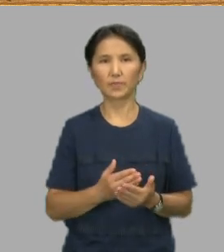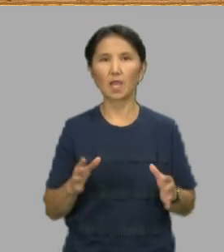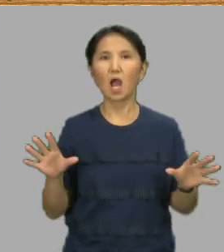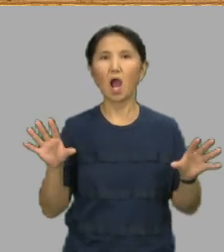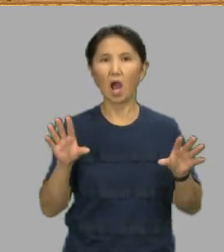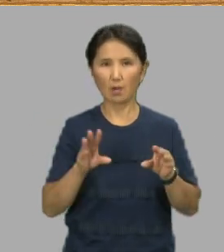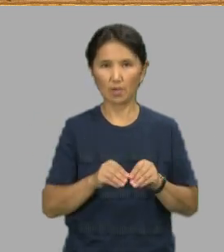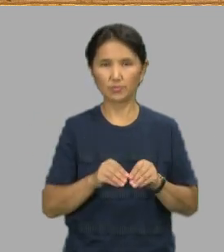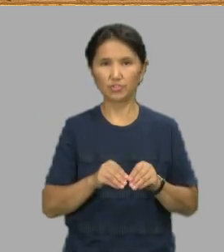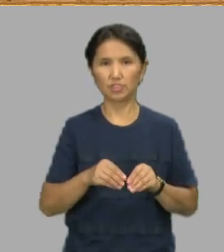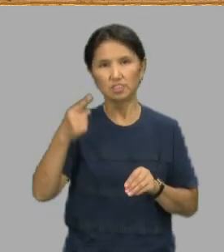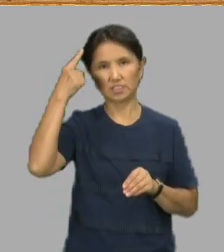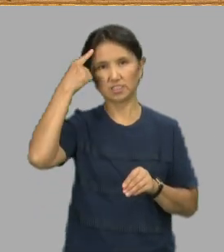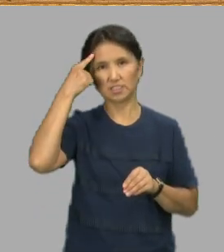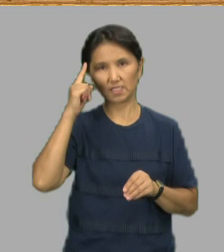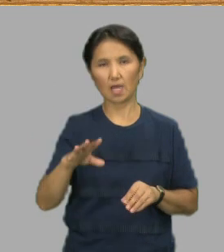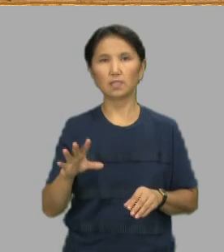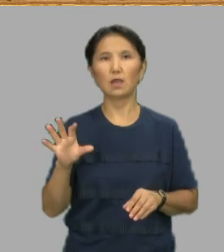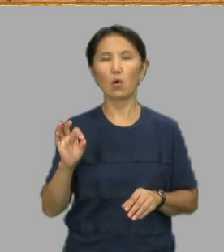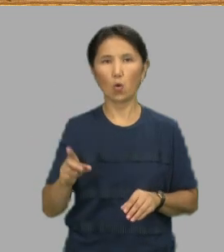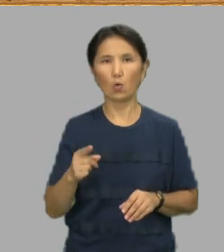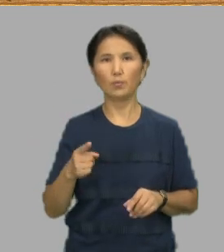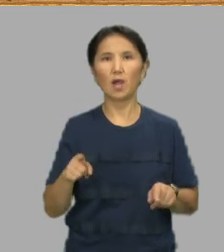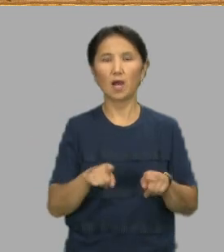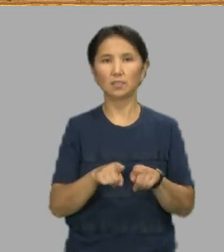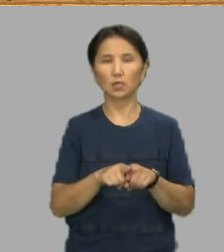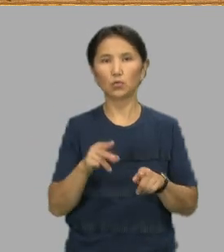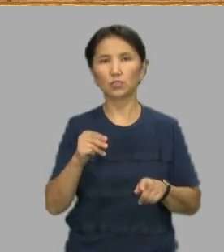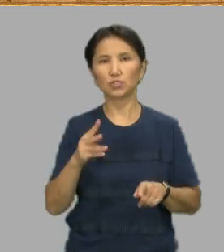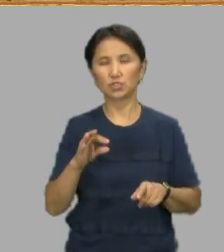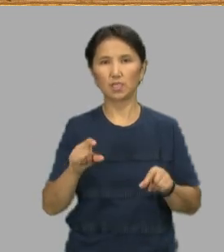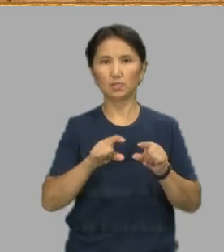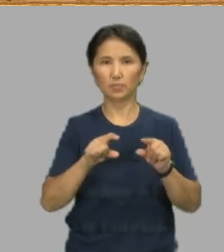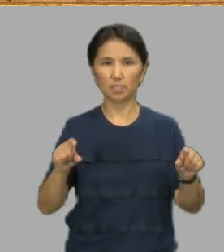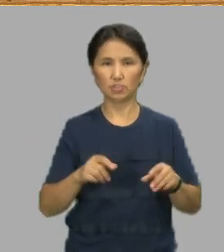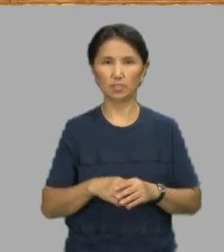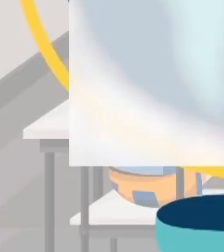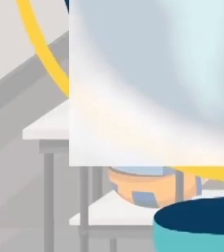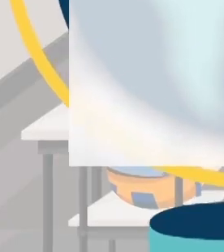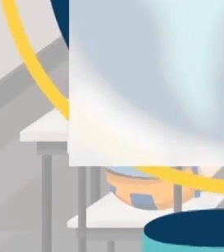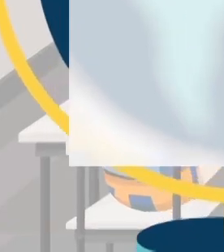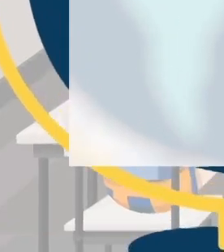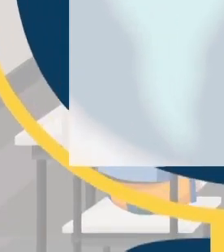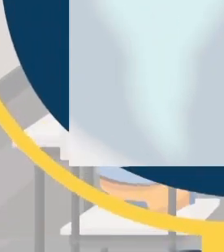– обобщить знания об однородных членах предложения.